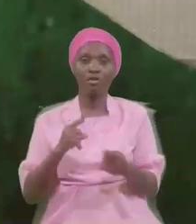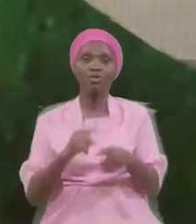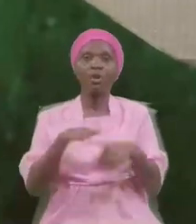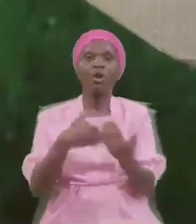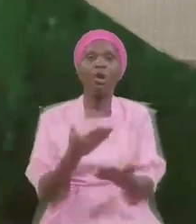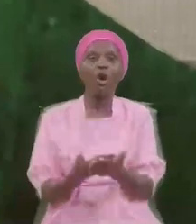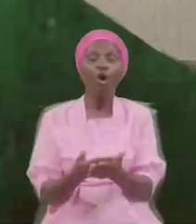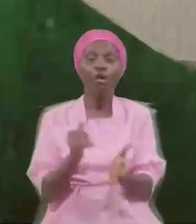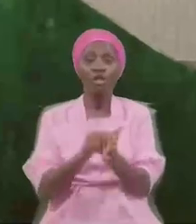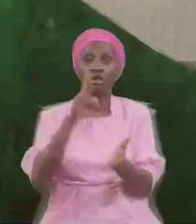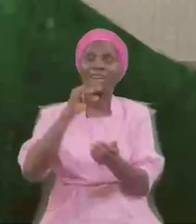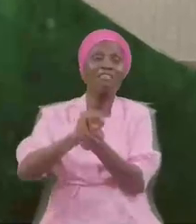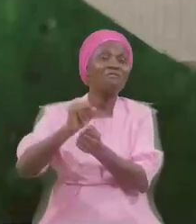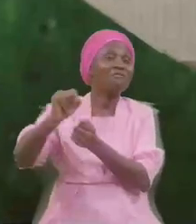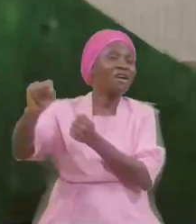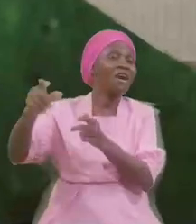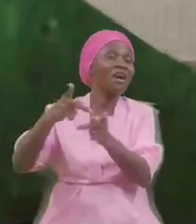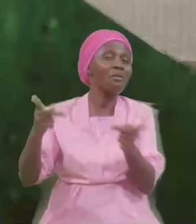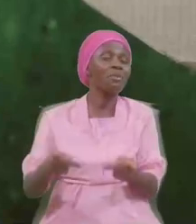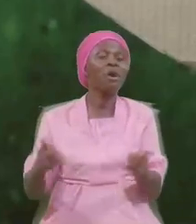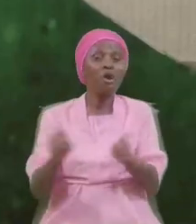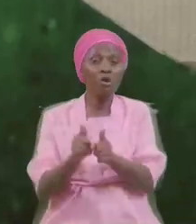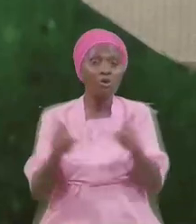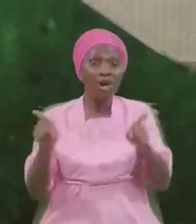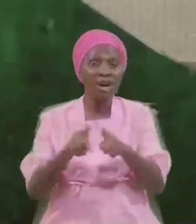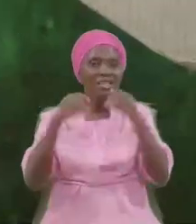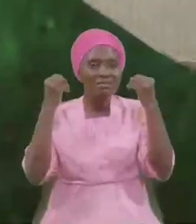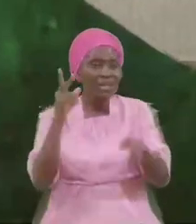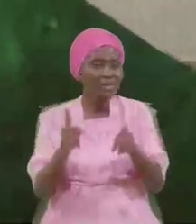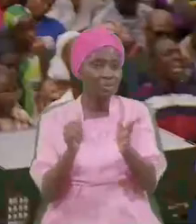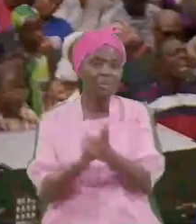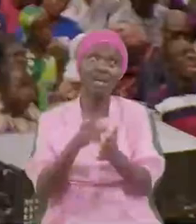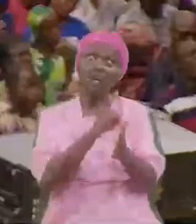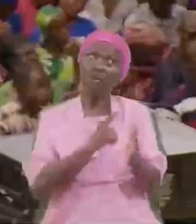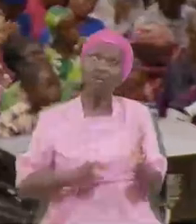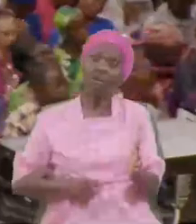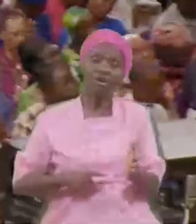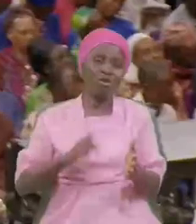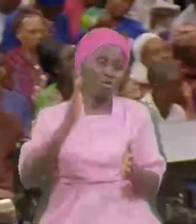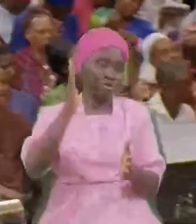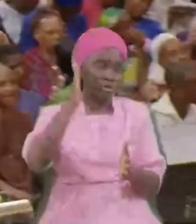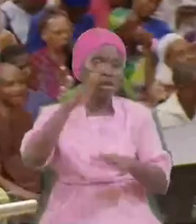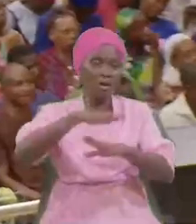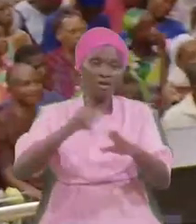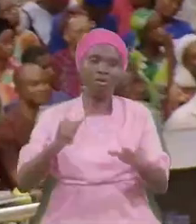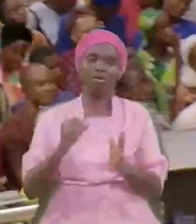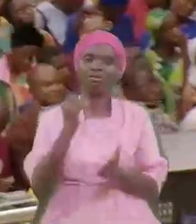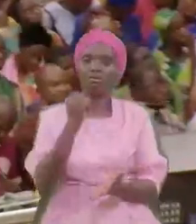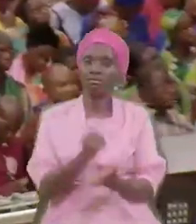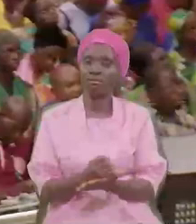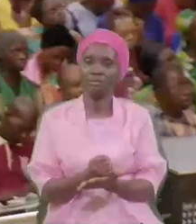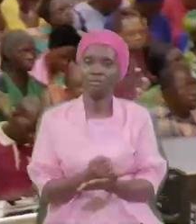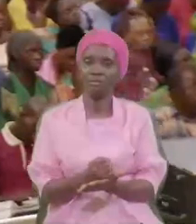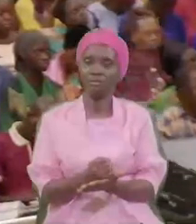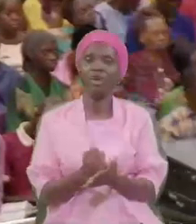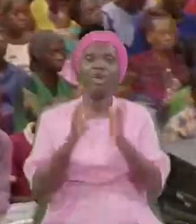sont au loin, en aussi grand nombre que le Seigneur notre Dieu les appellera. Amen.